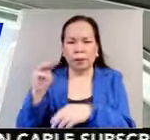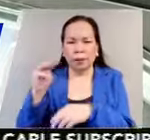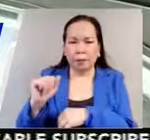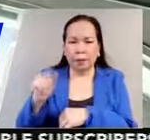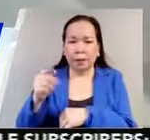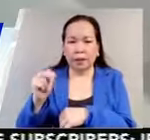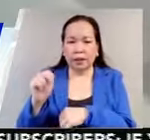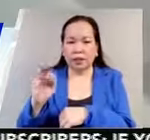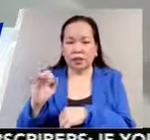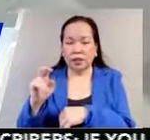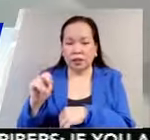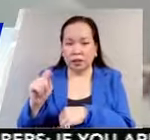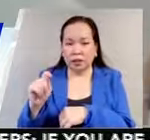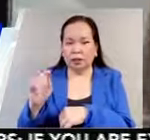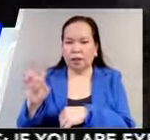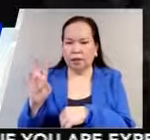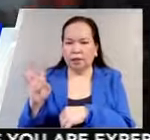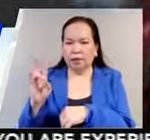sa bansa.